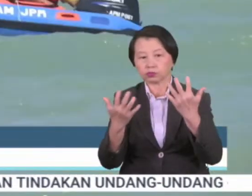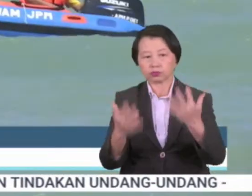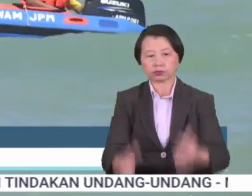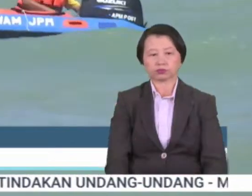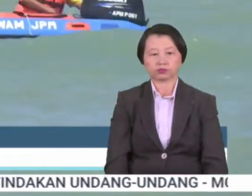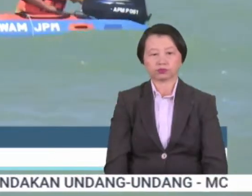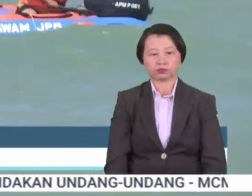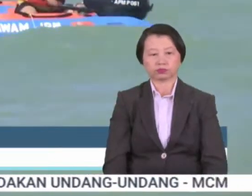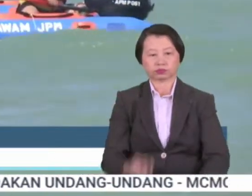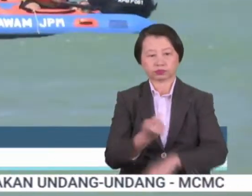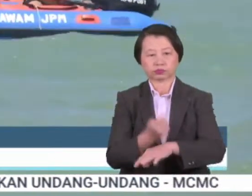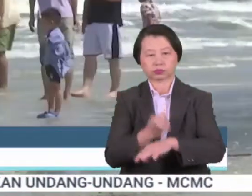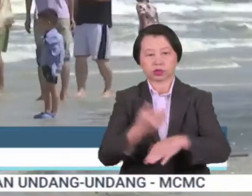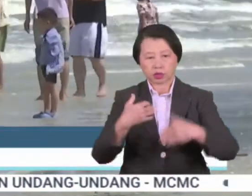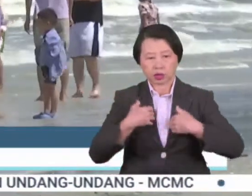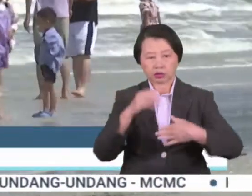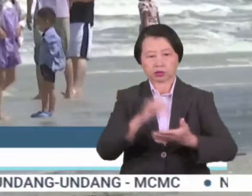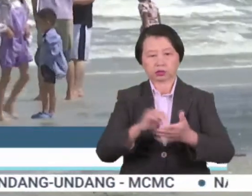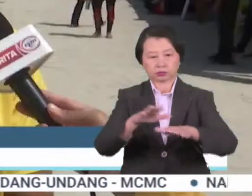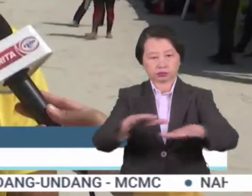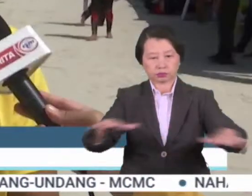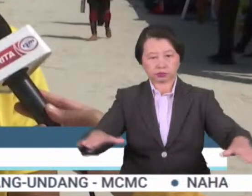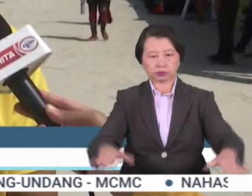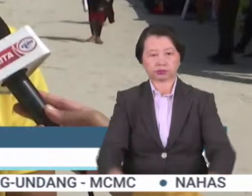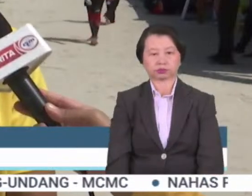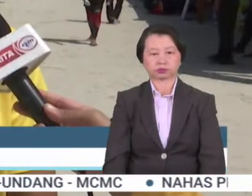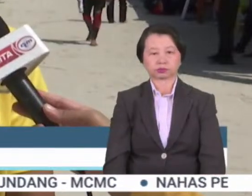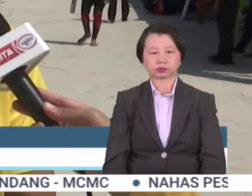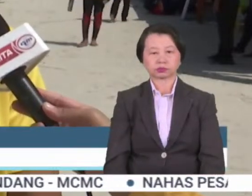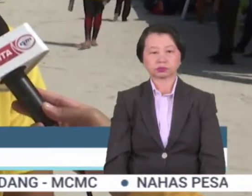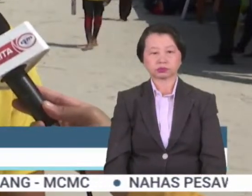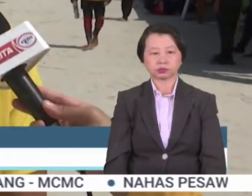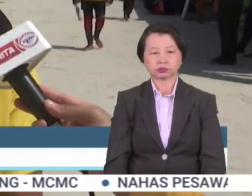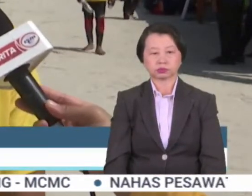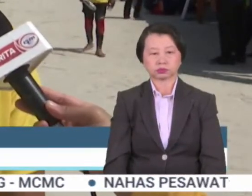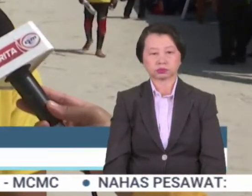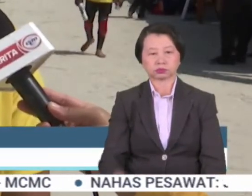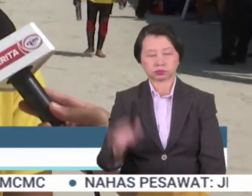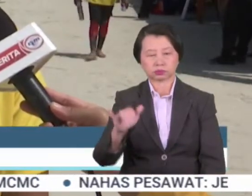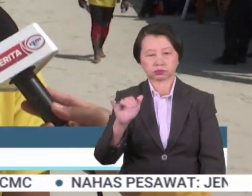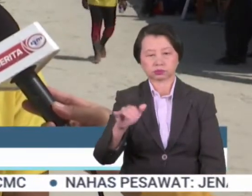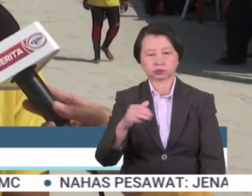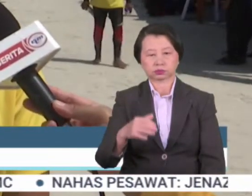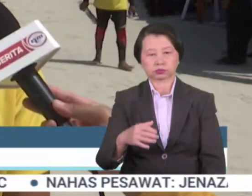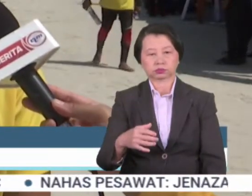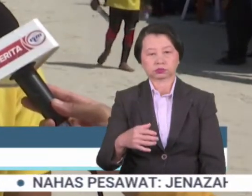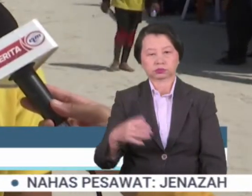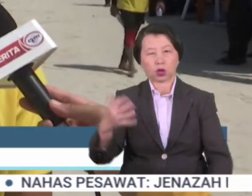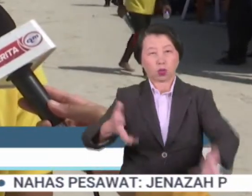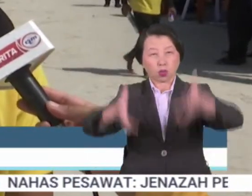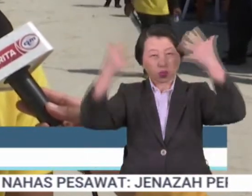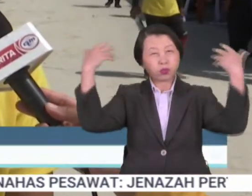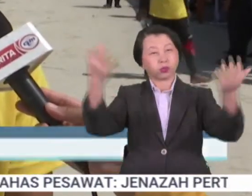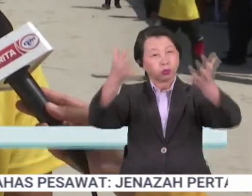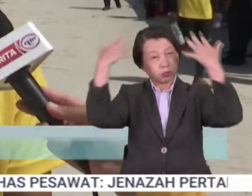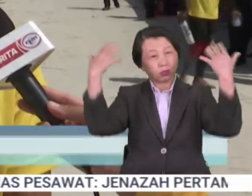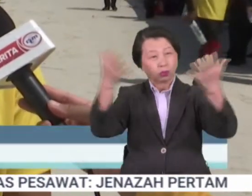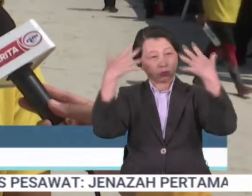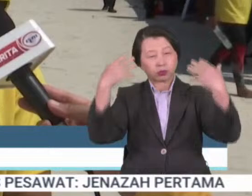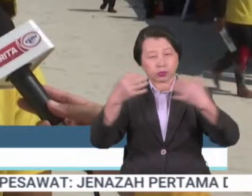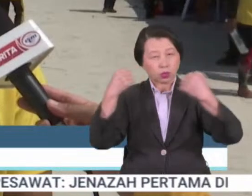tugaskan untuk berada di lapangan yang besarlahjadian yang besar tu itu yang akan